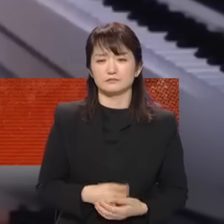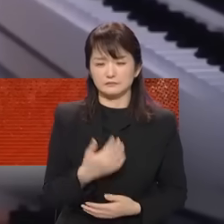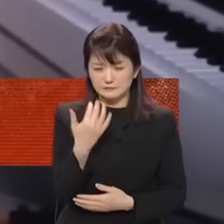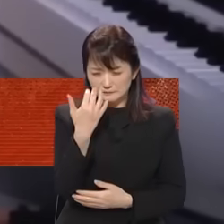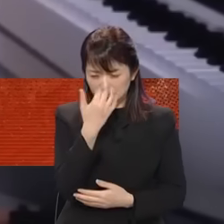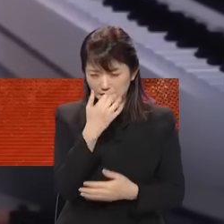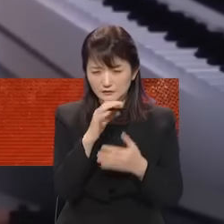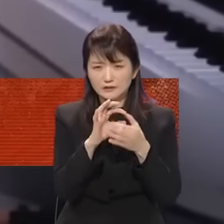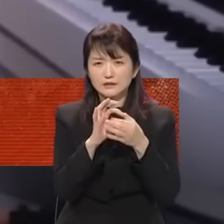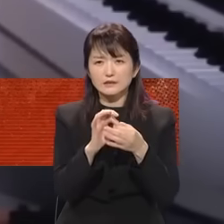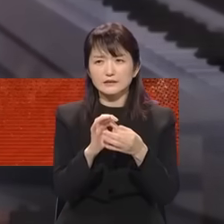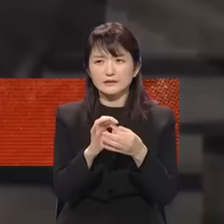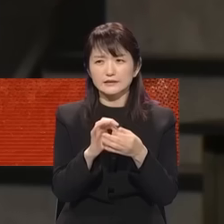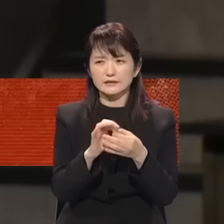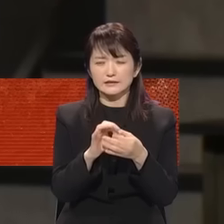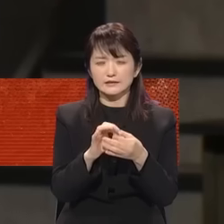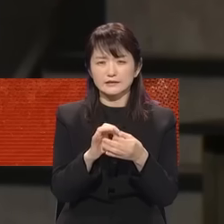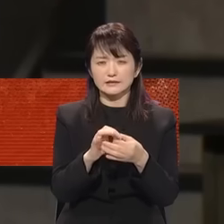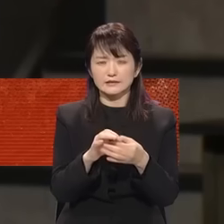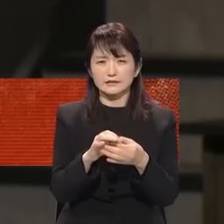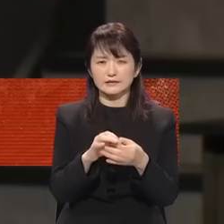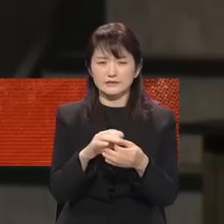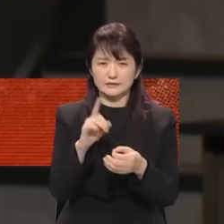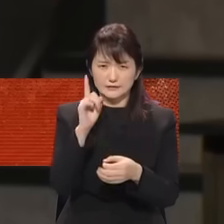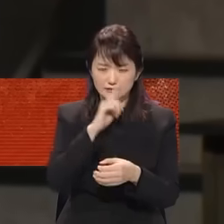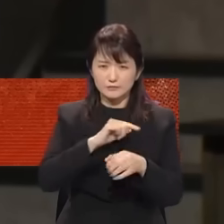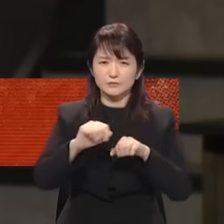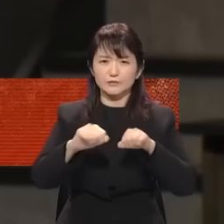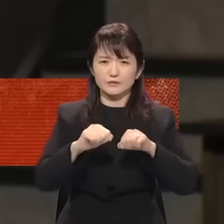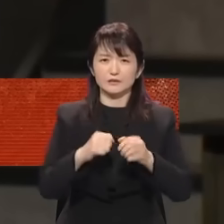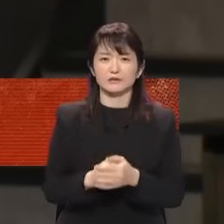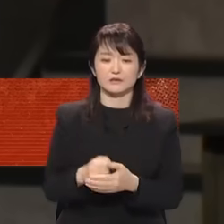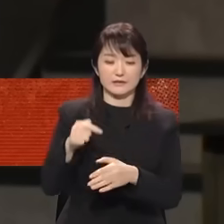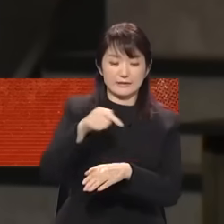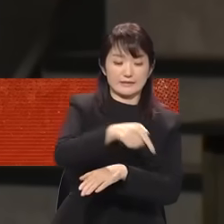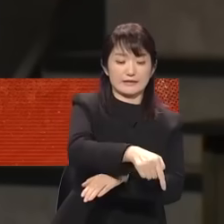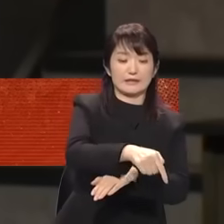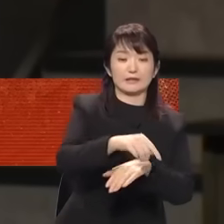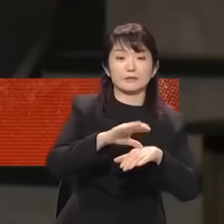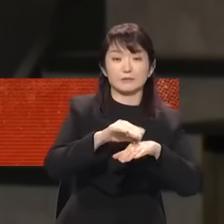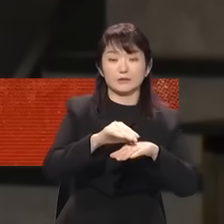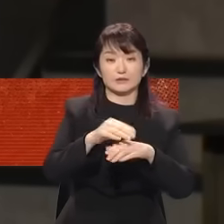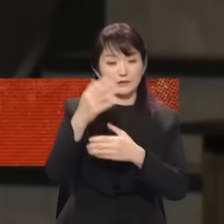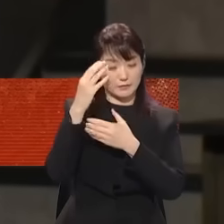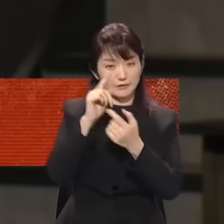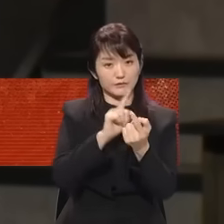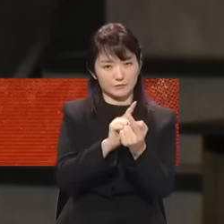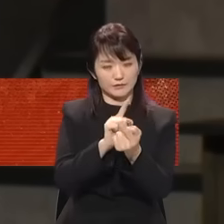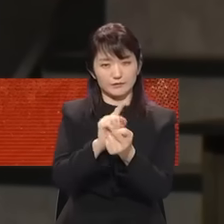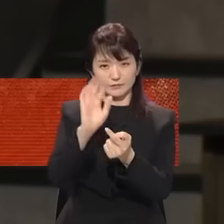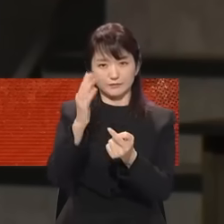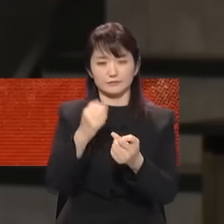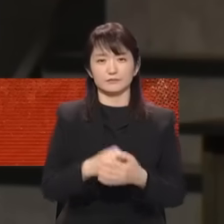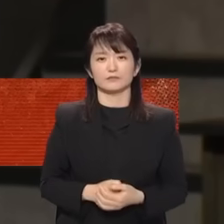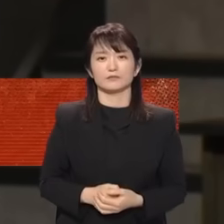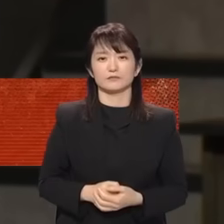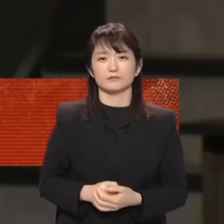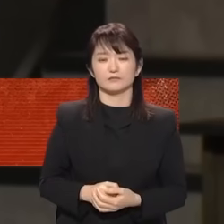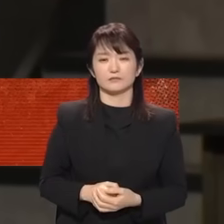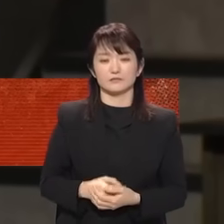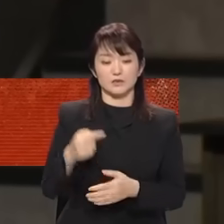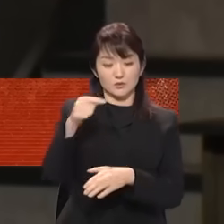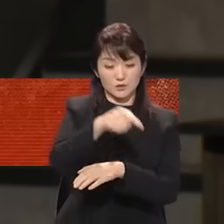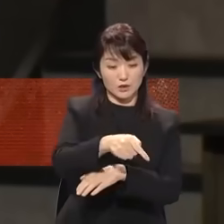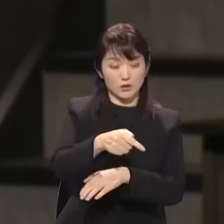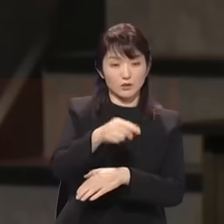또 선넘은 채팅 그리고 야외 이제 방송도 하는 모양이에요 팬 미팅도 하고 공연할 때마다 저 남성이 계속적으로